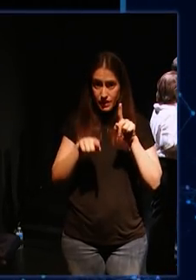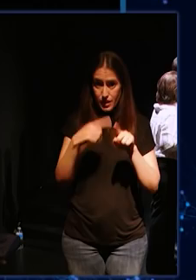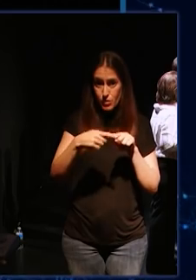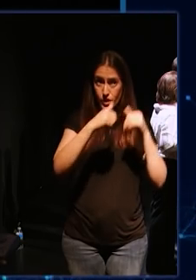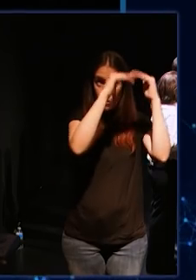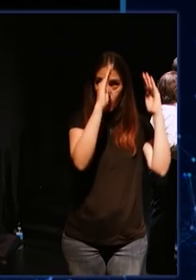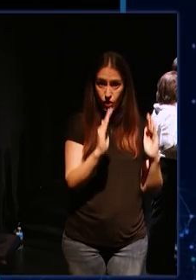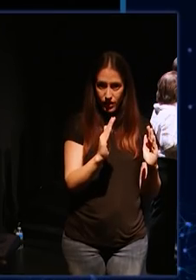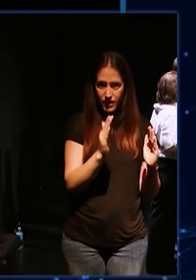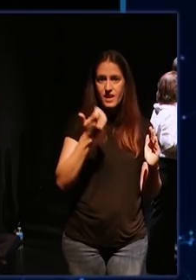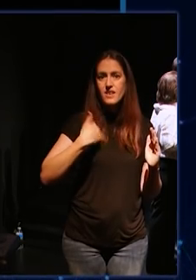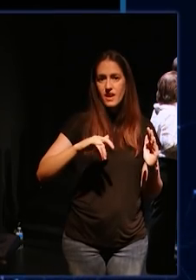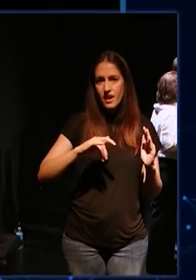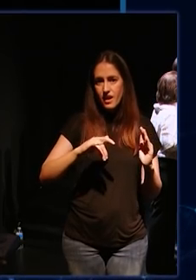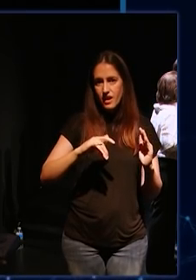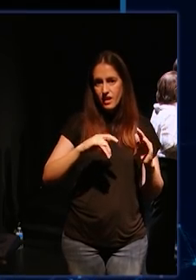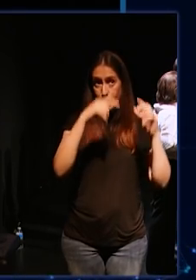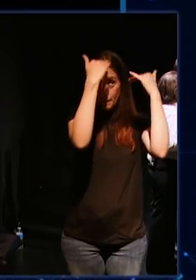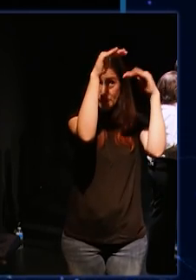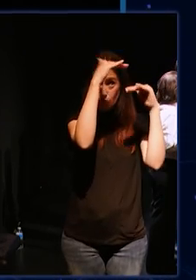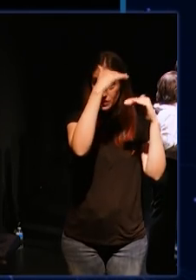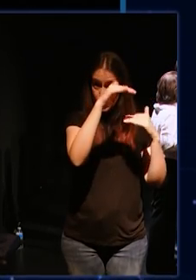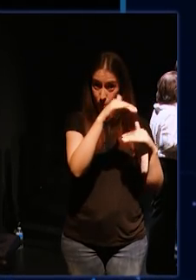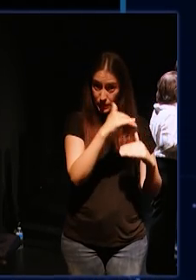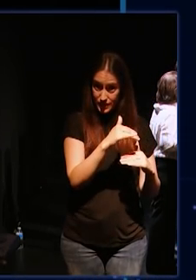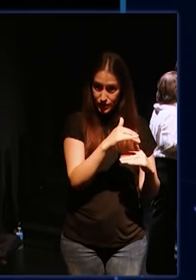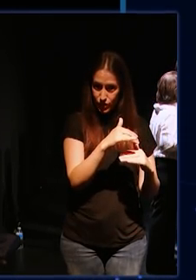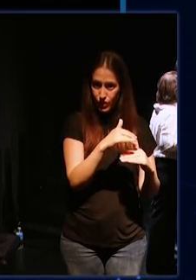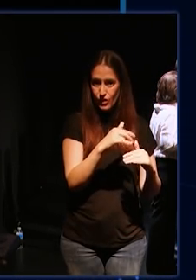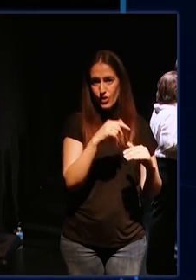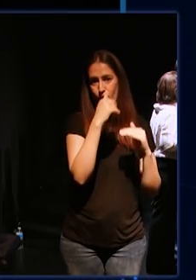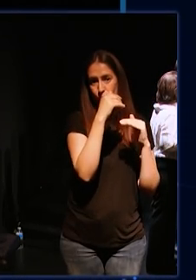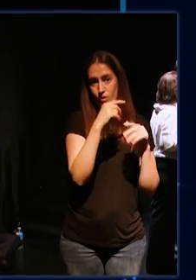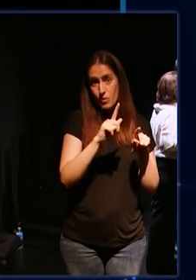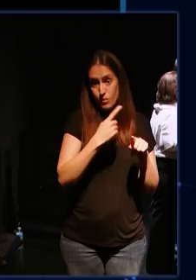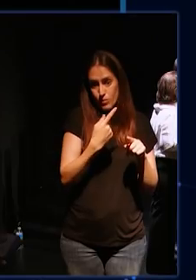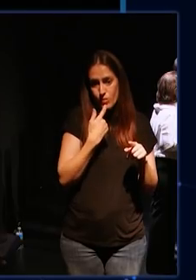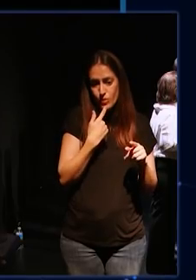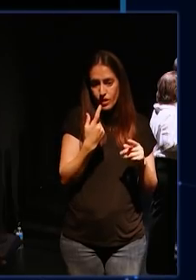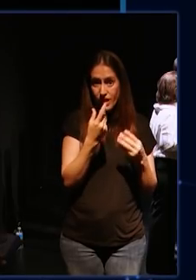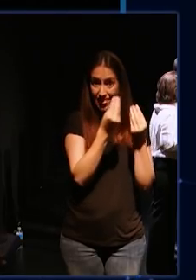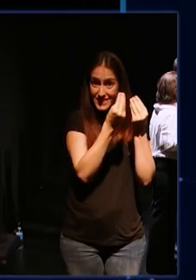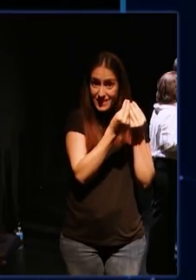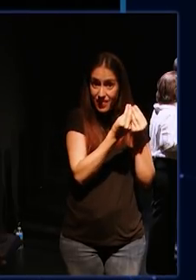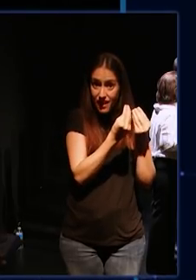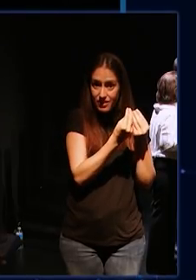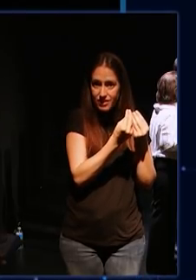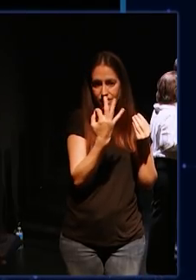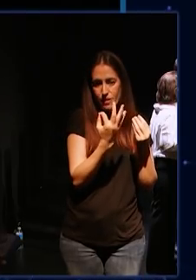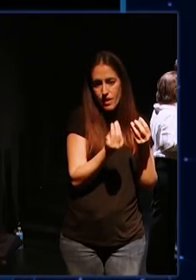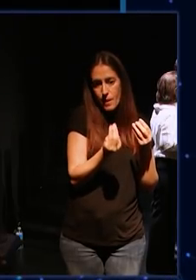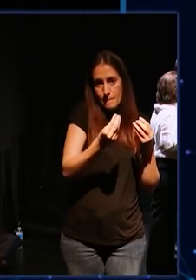blocs ja s'han gastat la capacitat de fer habitatge en els pisos alts i per tant això incorpora modificació de densitat i per tant només ho